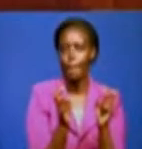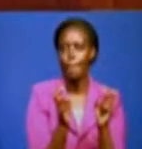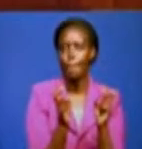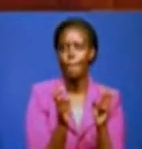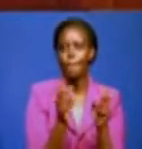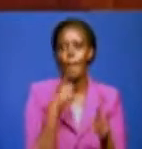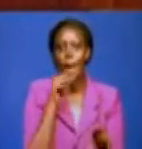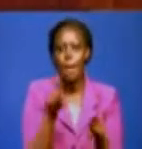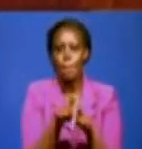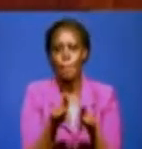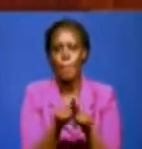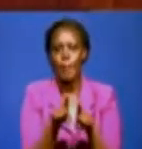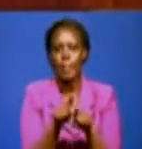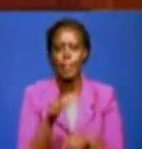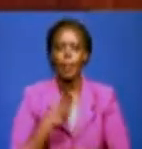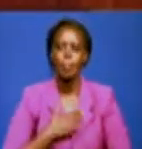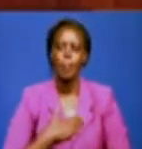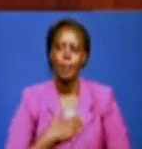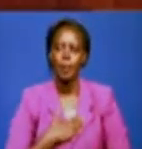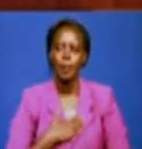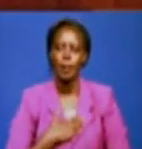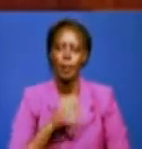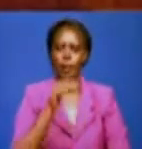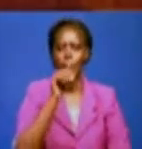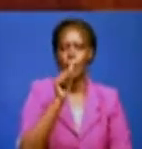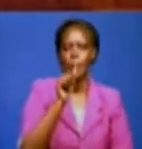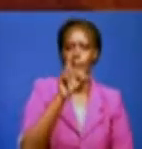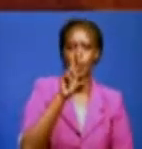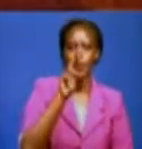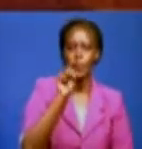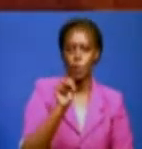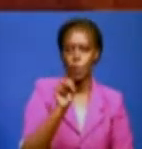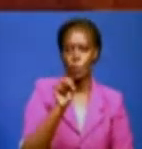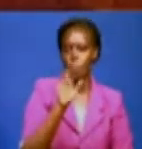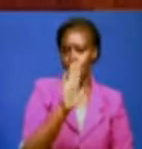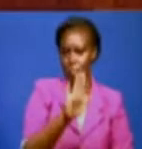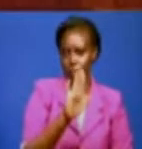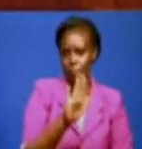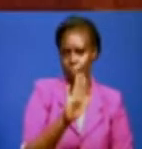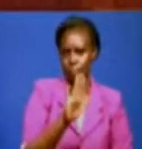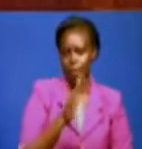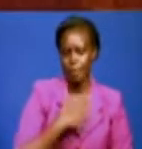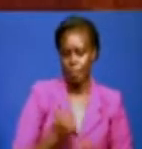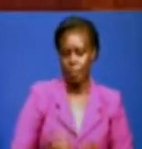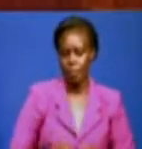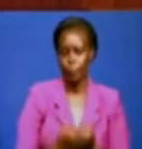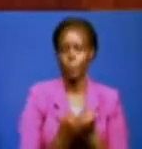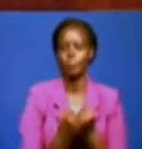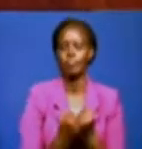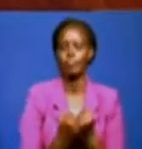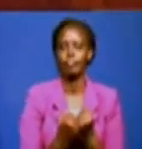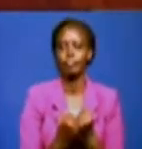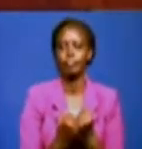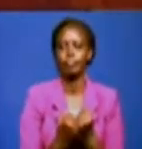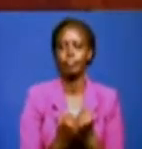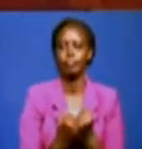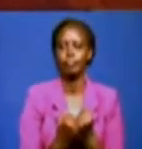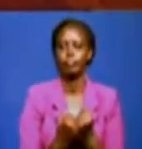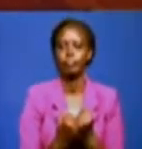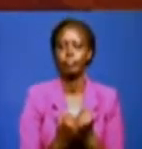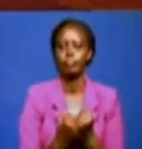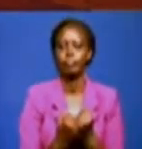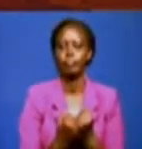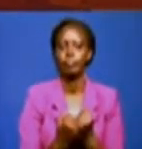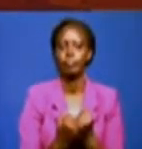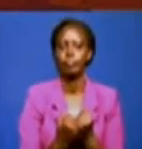ndugu yangu alivyosema Aaron Cheruiyot akiwa kama kiongozi wa walio wengi ya